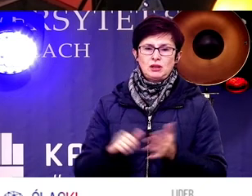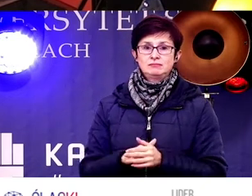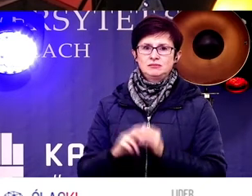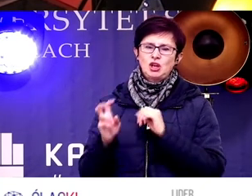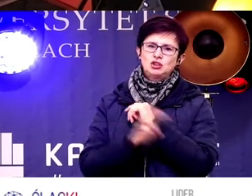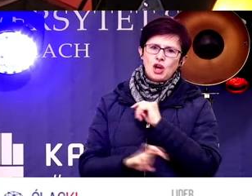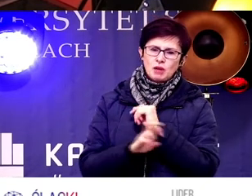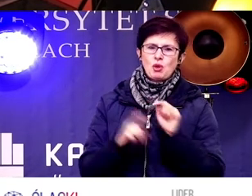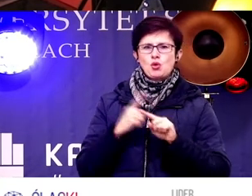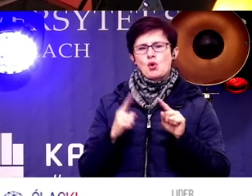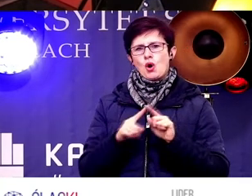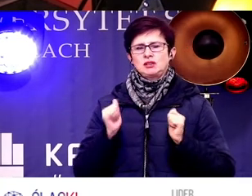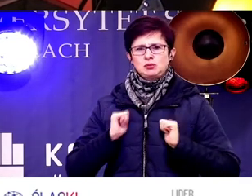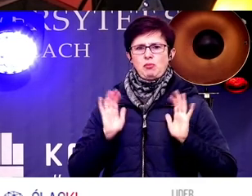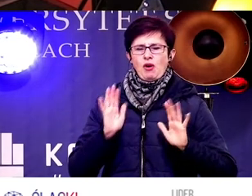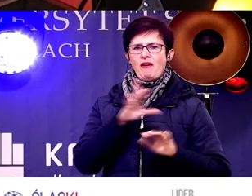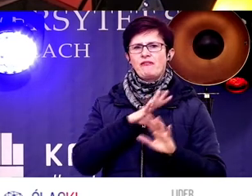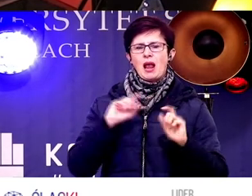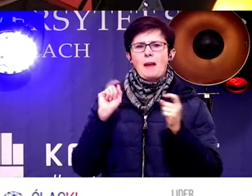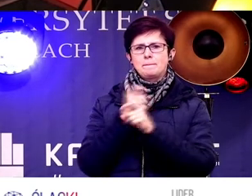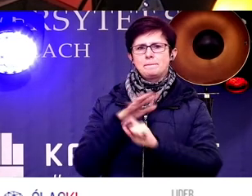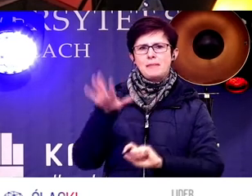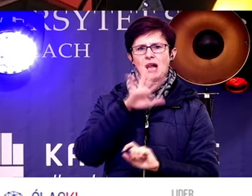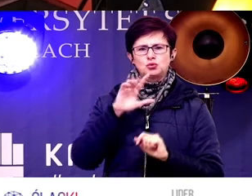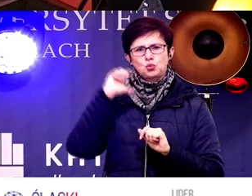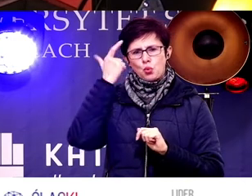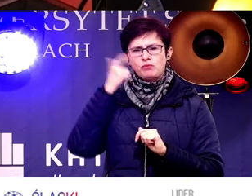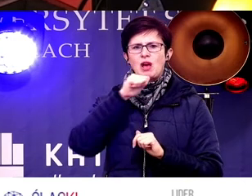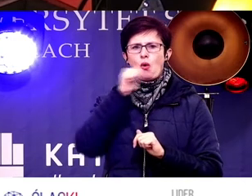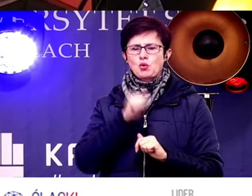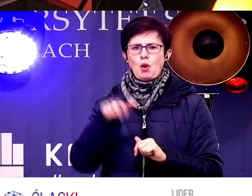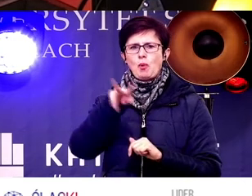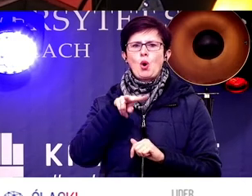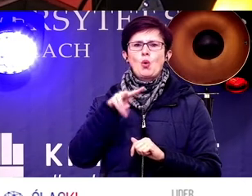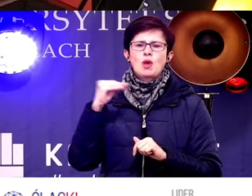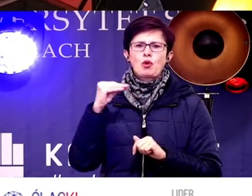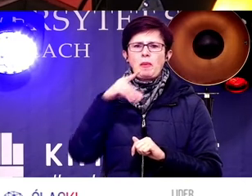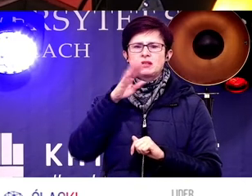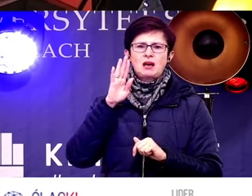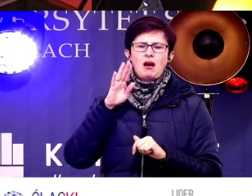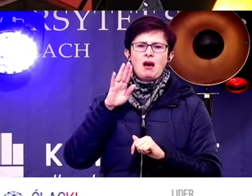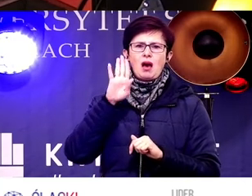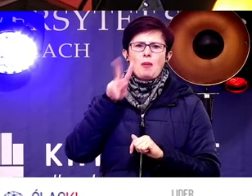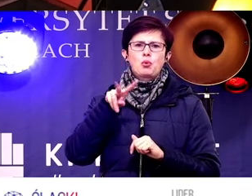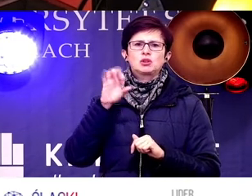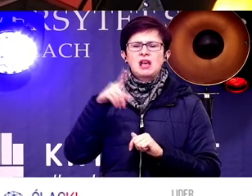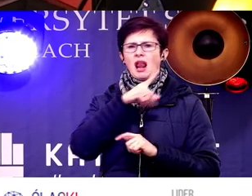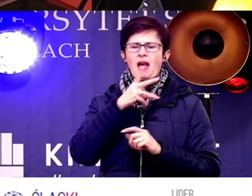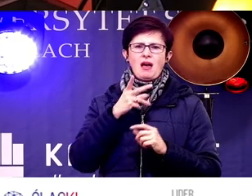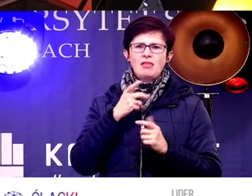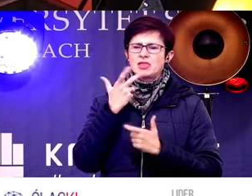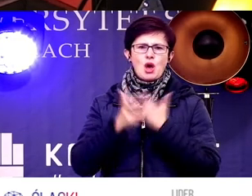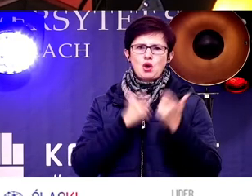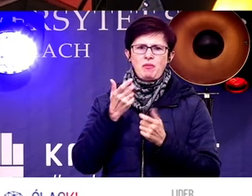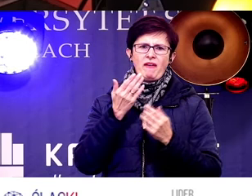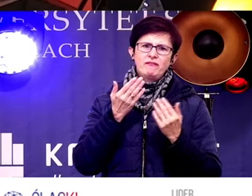sierpień jest troszkę spokojniejszy w wielu państwach, szczególnie w Europie, kiedy Unia Europejska, Bruksela nie do końca pracuje. W sierpniu tam większość